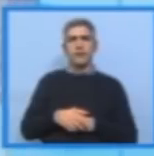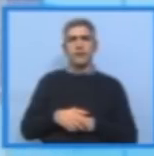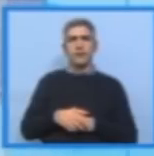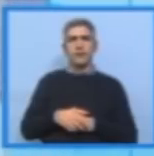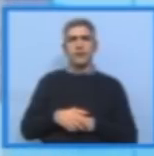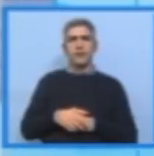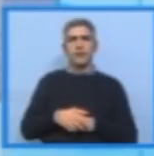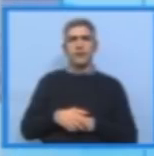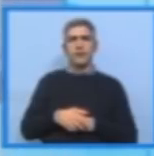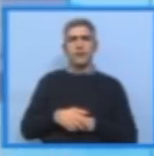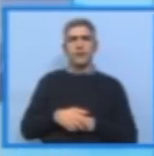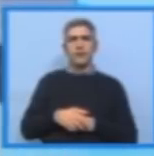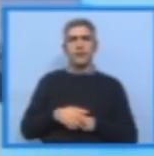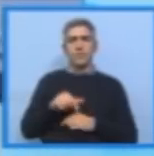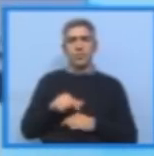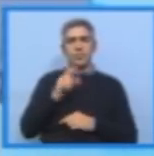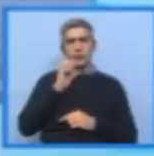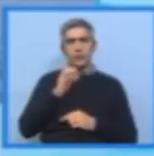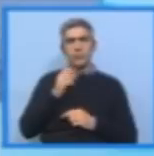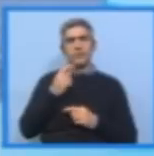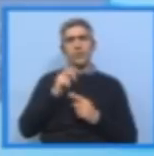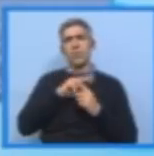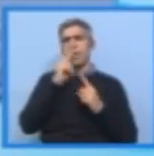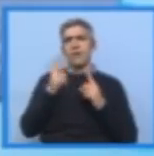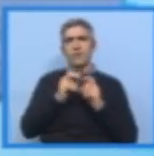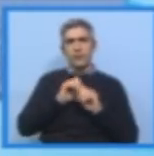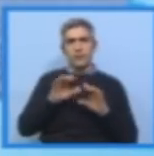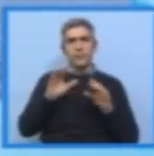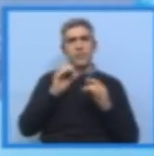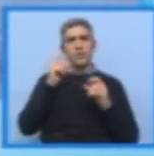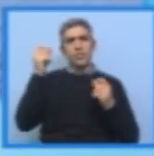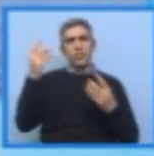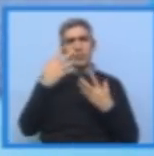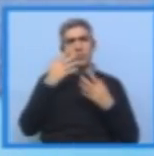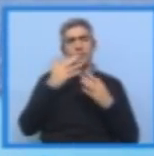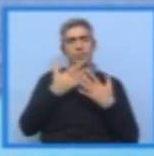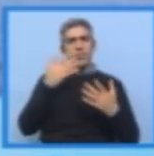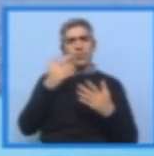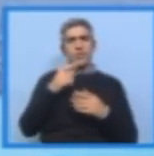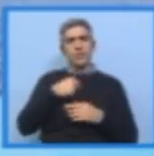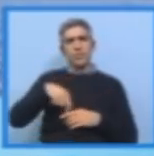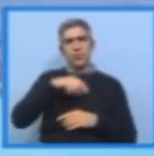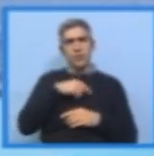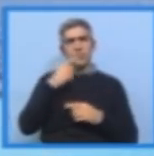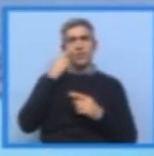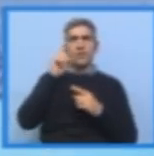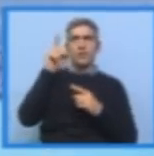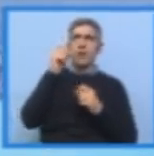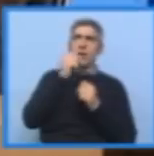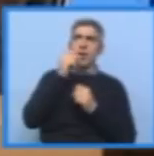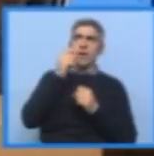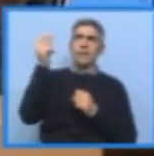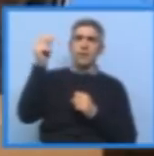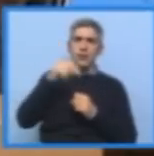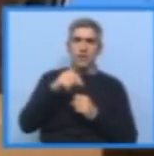недоступне. Hoje, Senhor, Te manifestaste ao universo, e a Tua luz brilhou sobre nós. Reconhecendo-Te, a Ti cantamos.